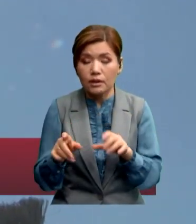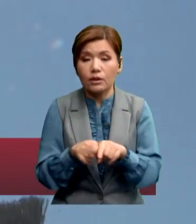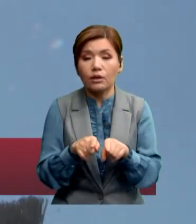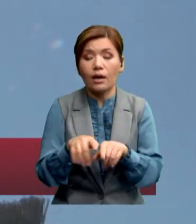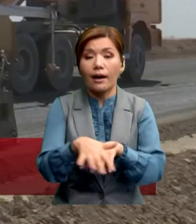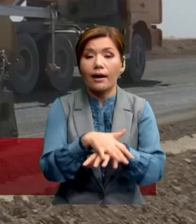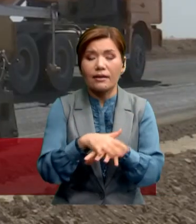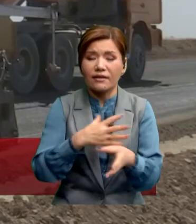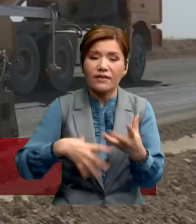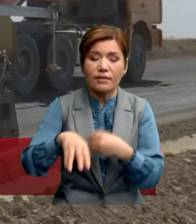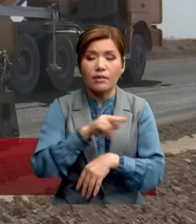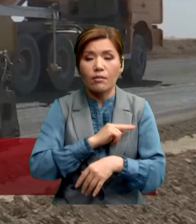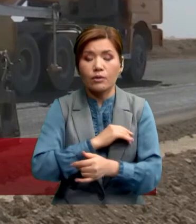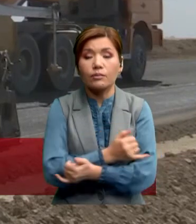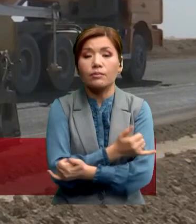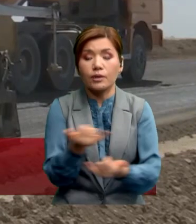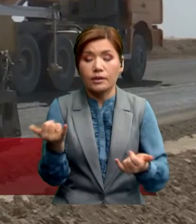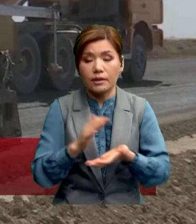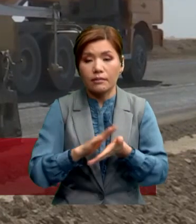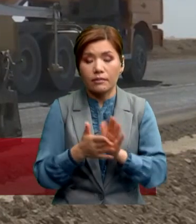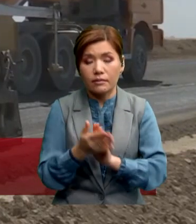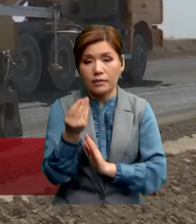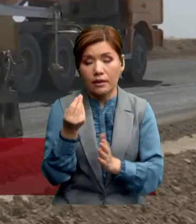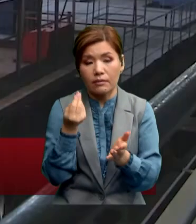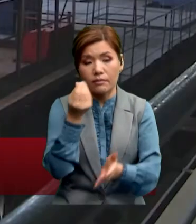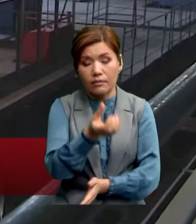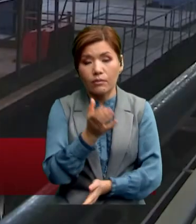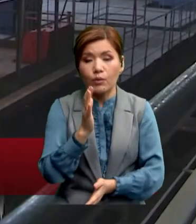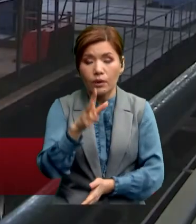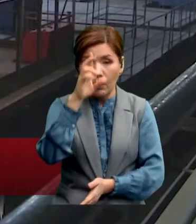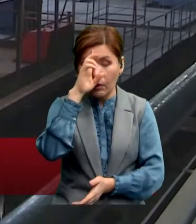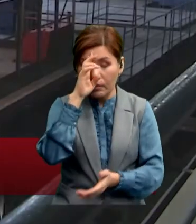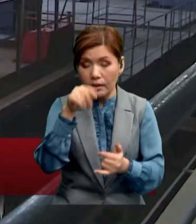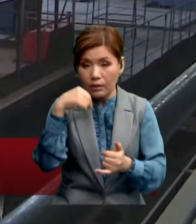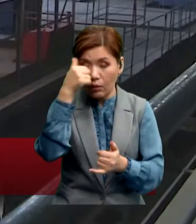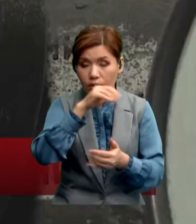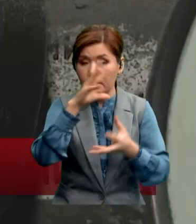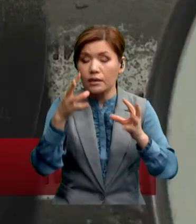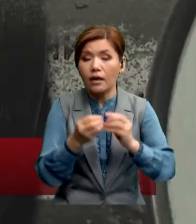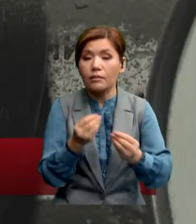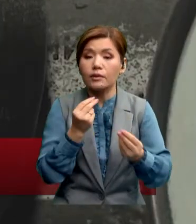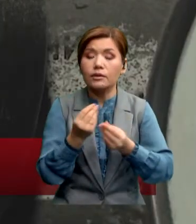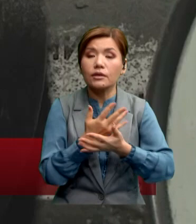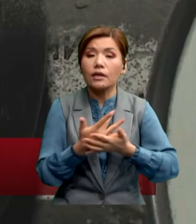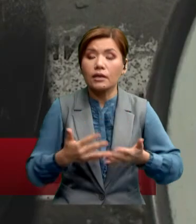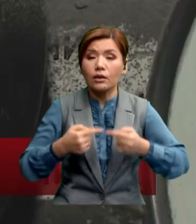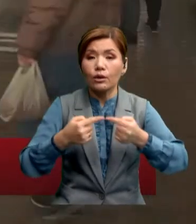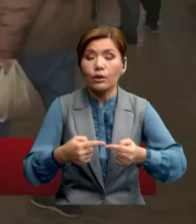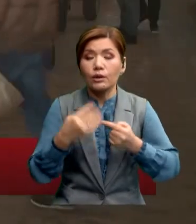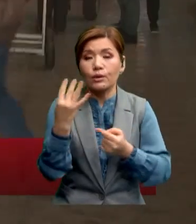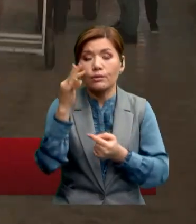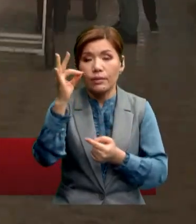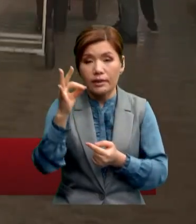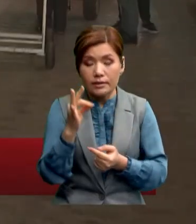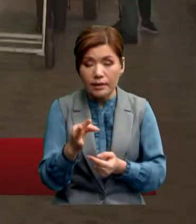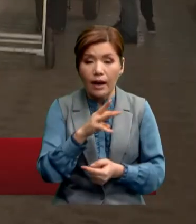халқын жаппай жұмыспен қамту үшін жағдай жасауға да қаржы бағытталады. Сондай-ақ үкіметтің биыл елдегі жалпы ішкі өнімнің нақты өсімін 4%,